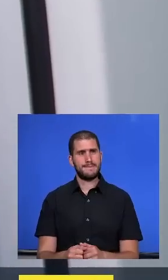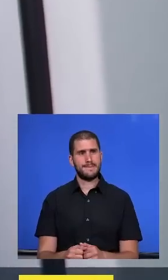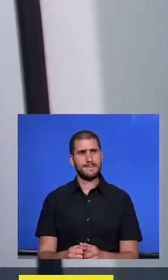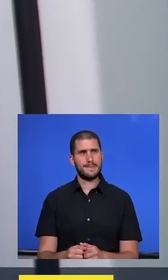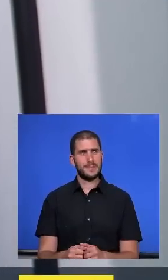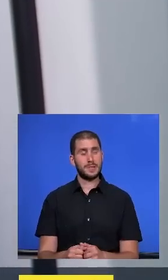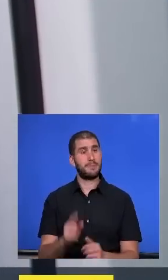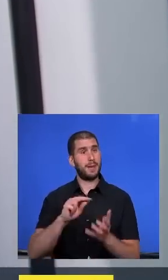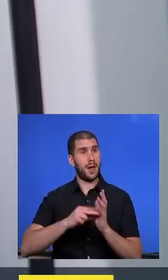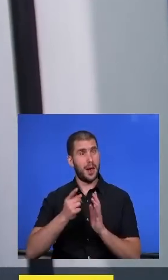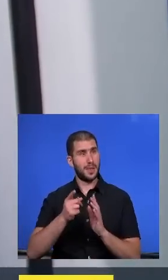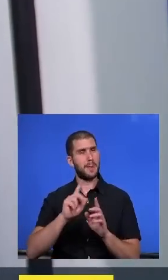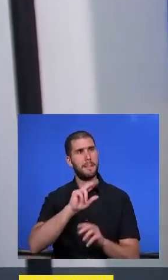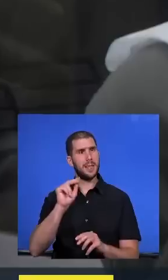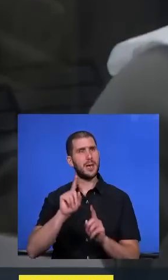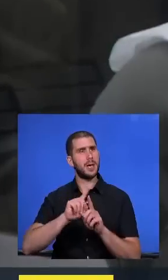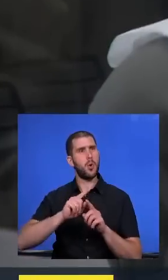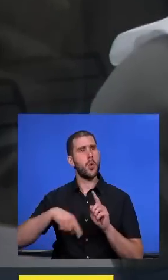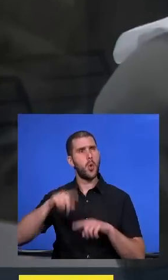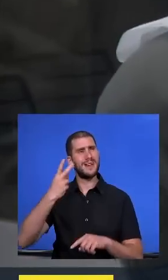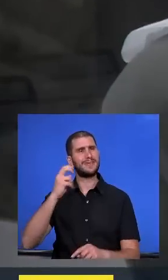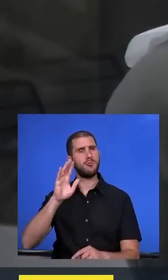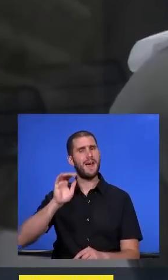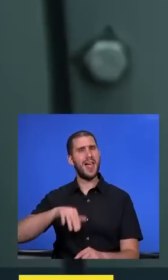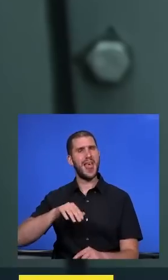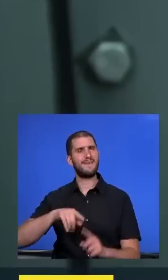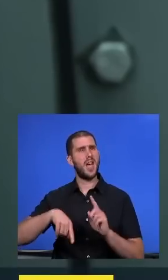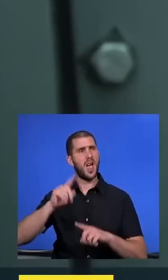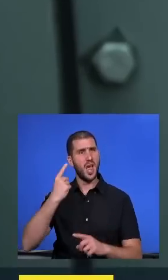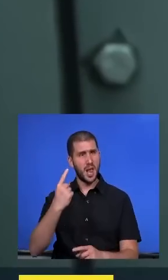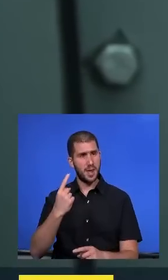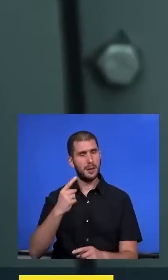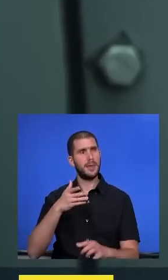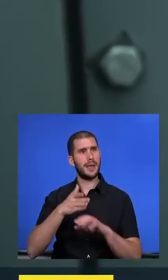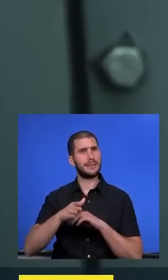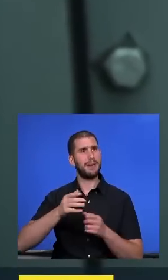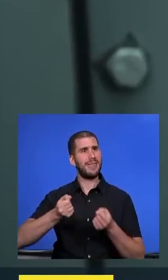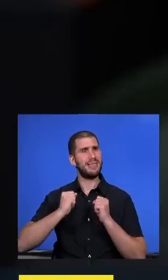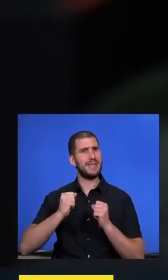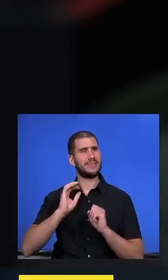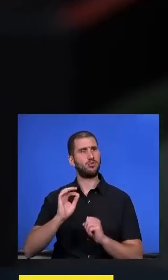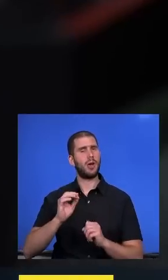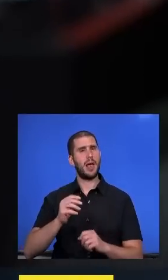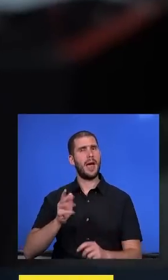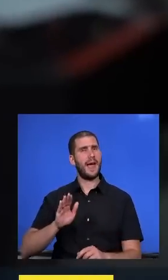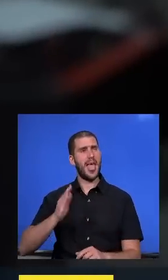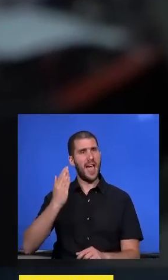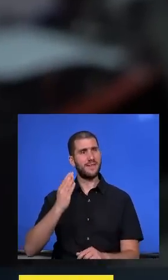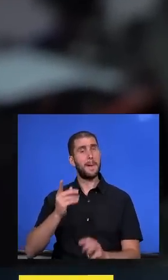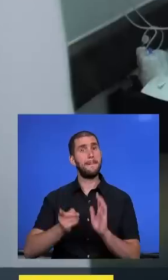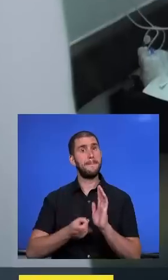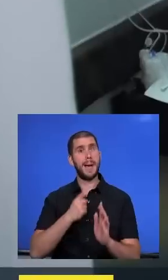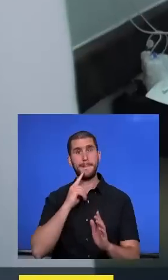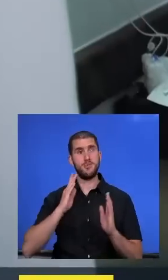אל החדר הזה שמדמה שהייה בגובה של 25 אלף רגל, נכנסים טייסי הקרב של חיל האוויר לפחות פעם